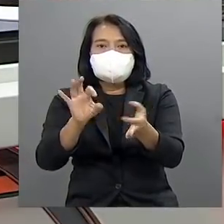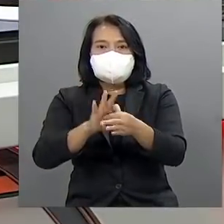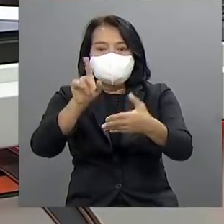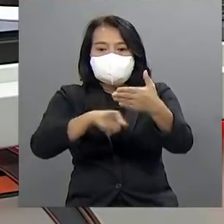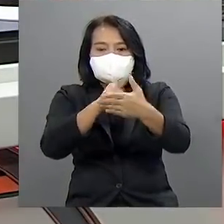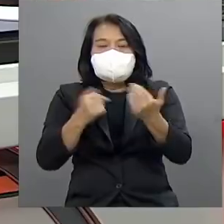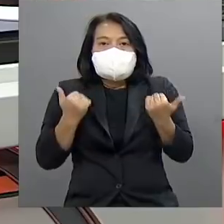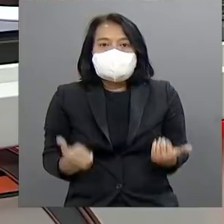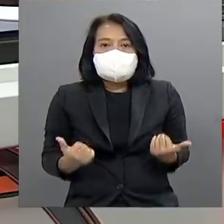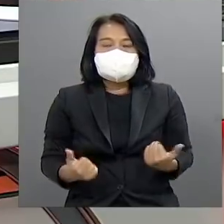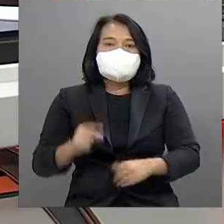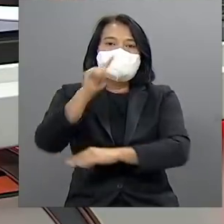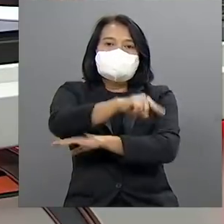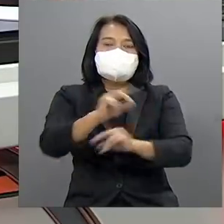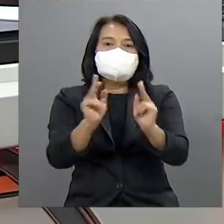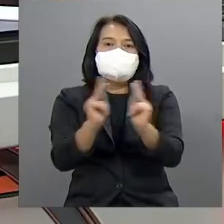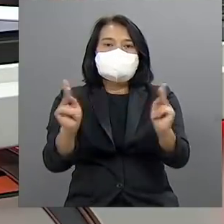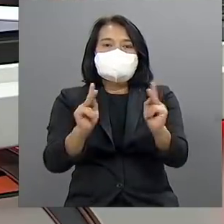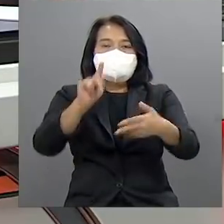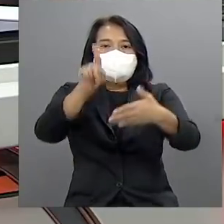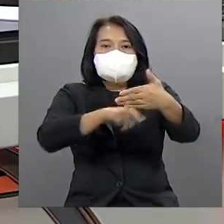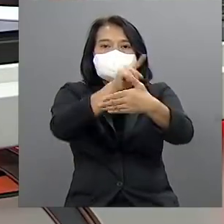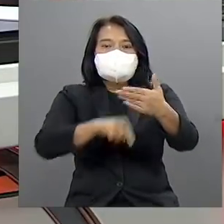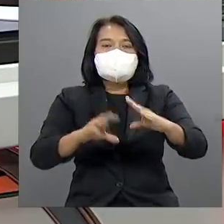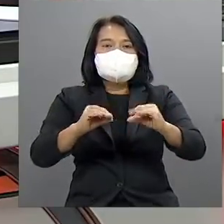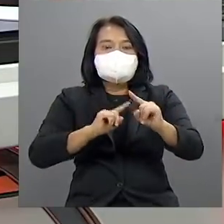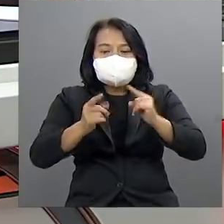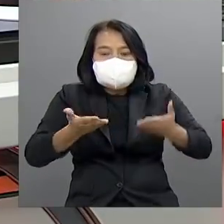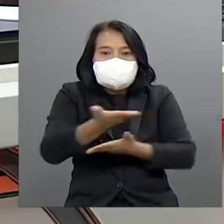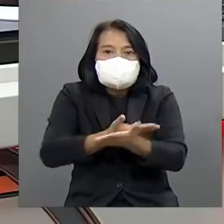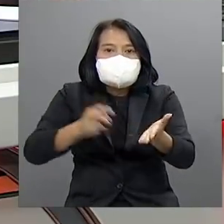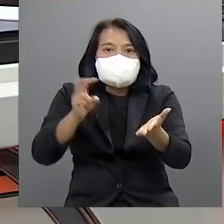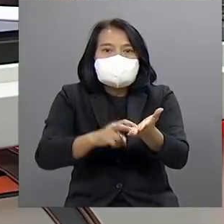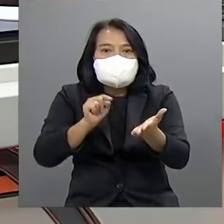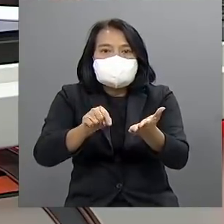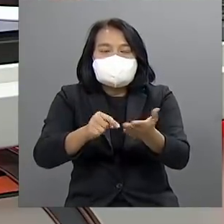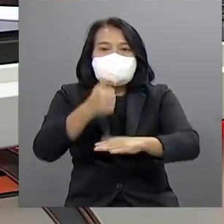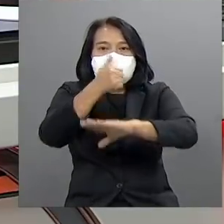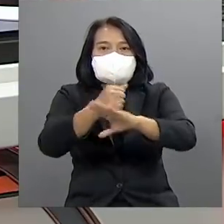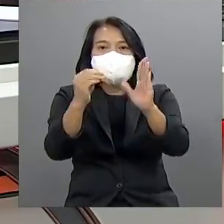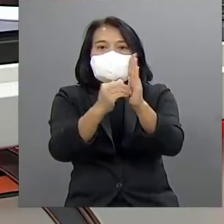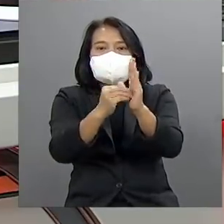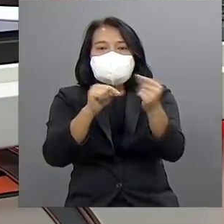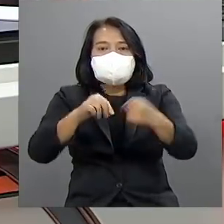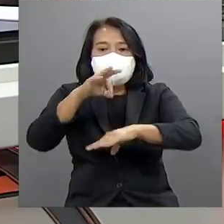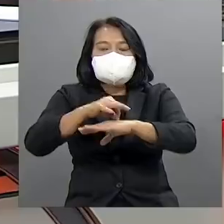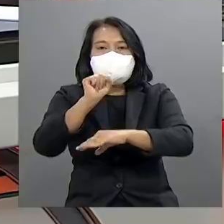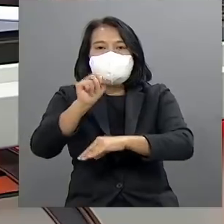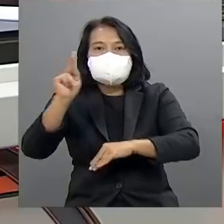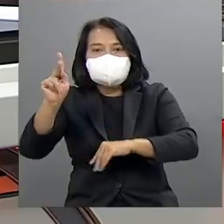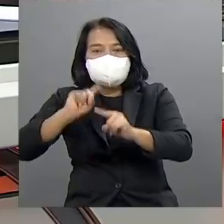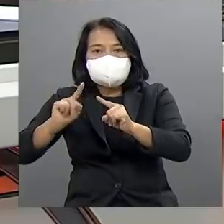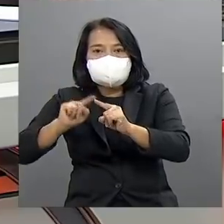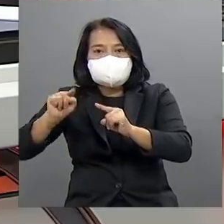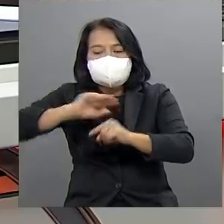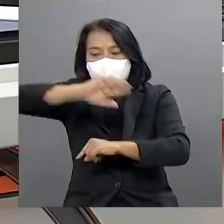คณะกรรมการการเลือกตั้งก็จะประชุมเพื่อพิจารณารับรองผลการเลือกตั้งผู้ว่ากทม.รวมทั้งสก.ทั้ง50เขตนะคะนี่ก็เป็นไปตามกรอบเว